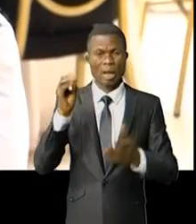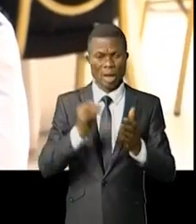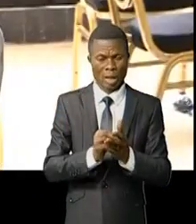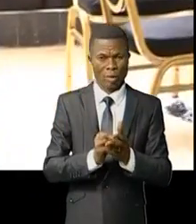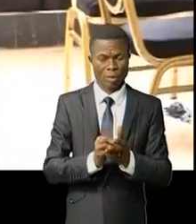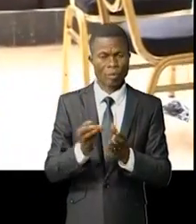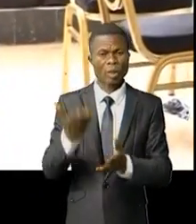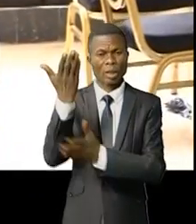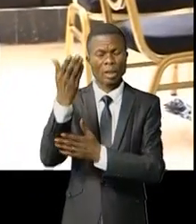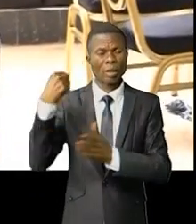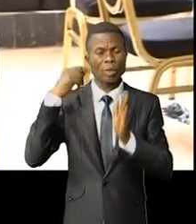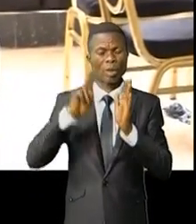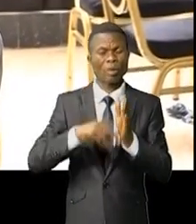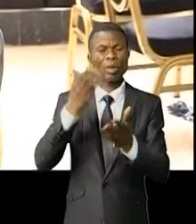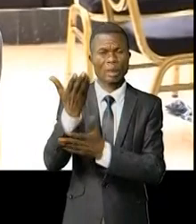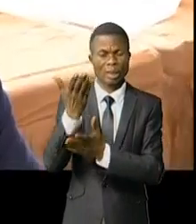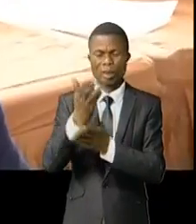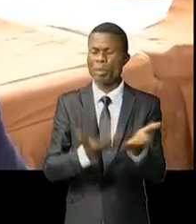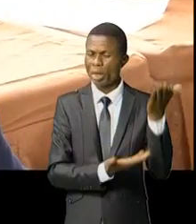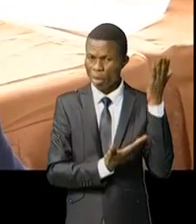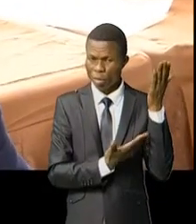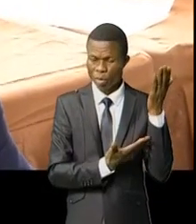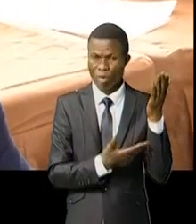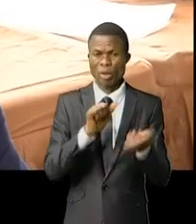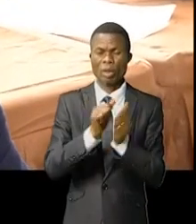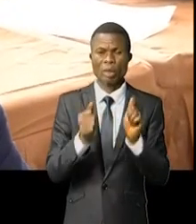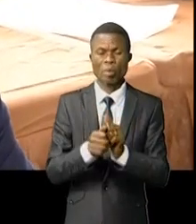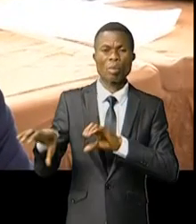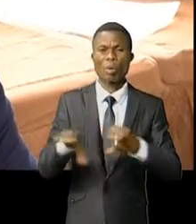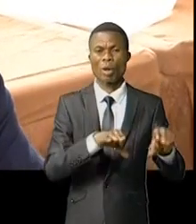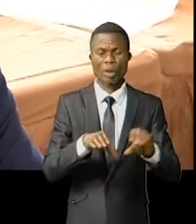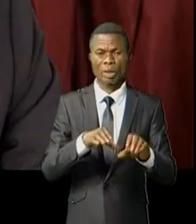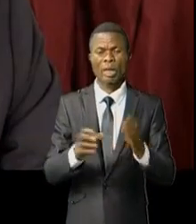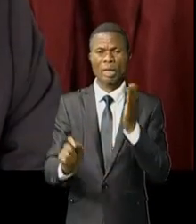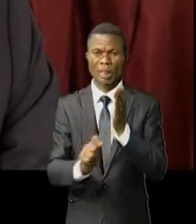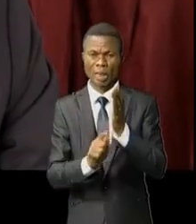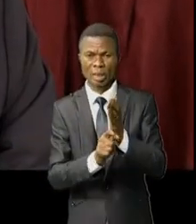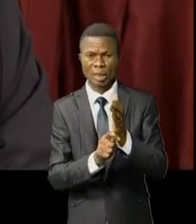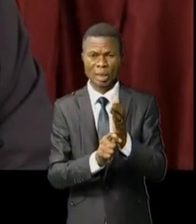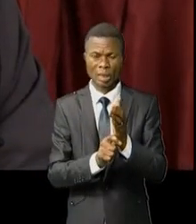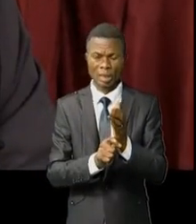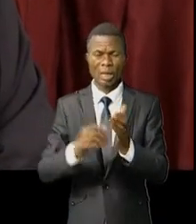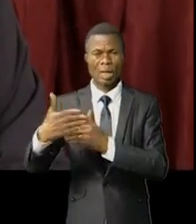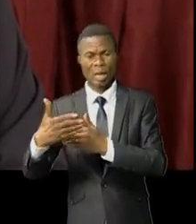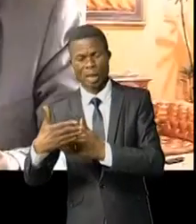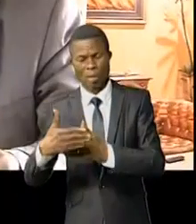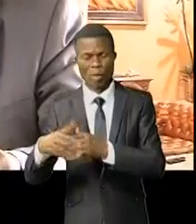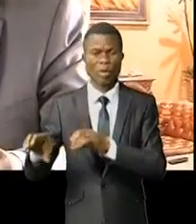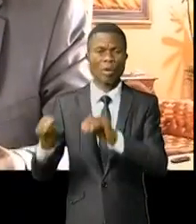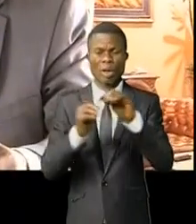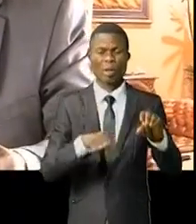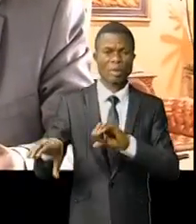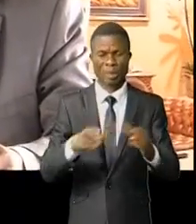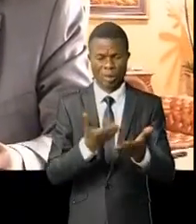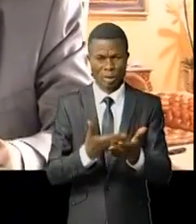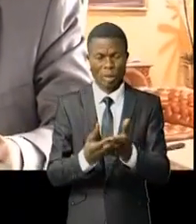du gouvernement des recommandations pertinentes en termes d'action, stratégie et approche de mise en œuvre. Les